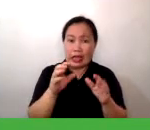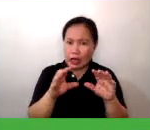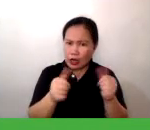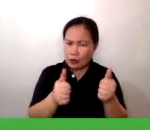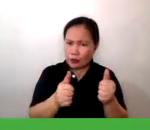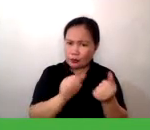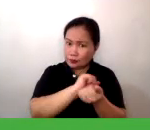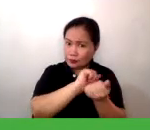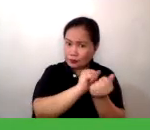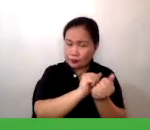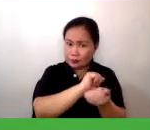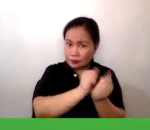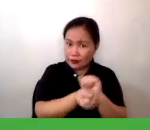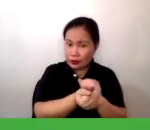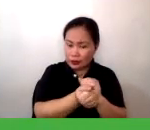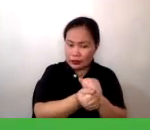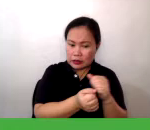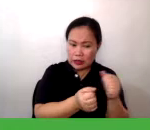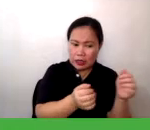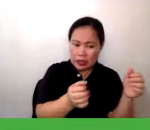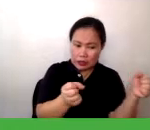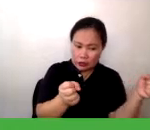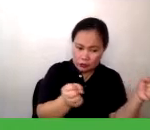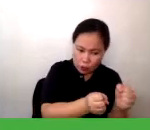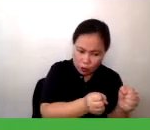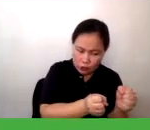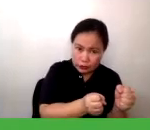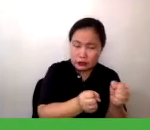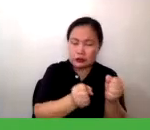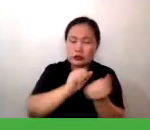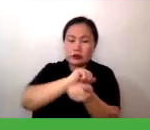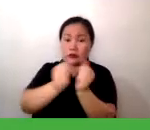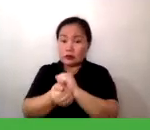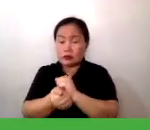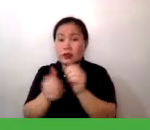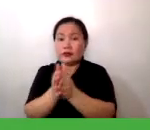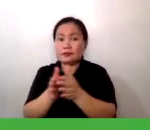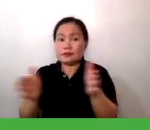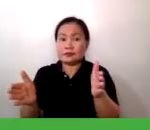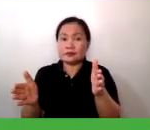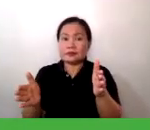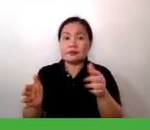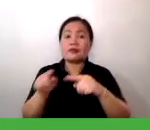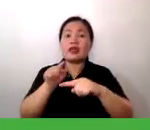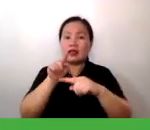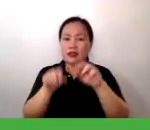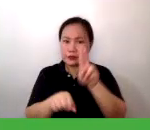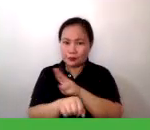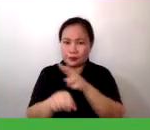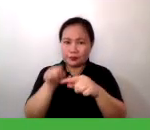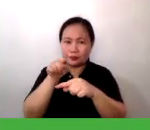i-convert ko naman sa deca? So, pabaliktad. So, ano naman to? From smaller unit to bigger unit, anong